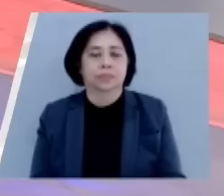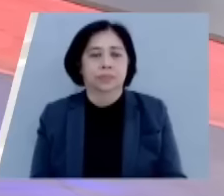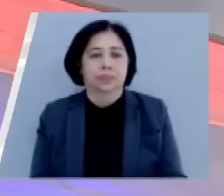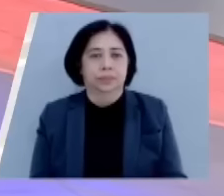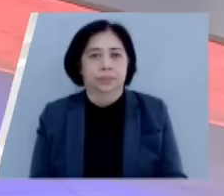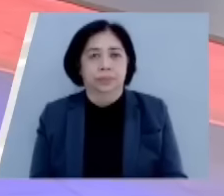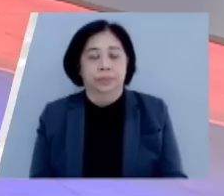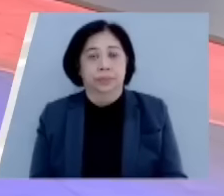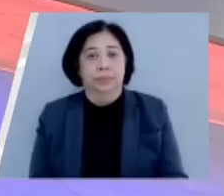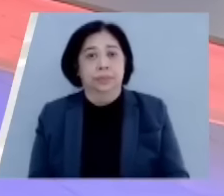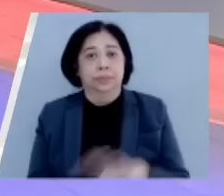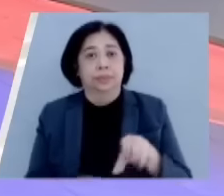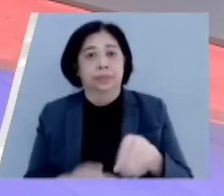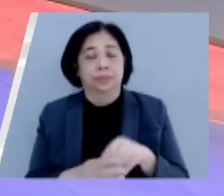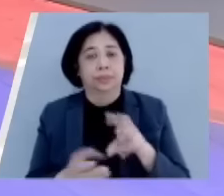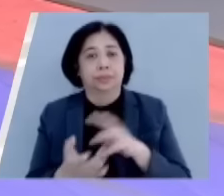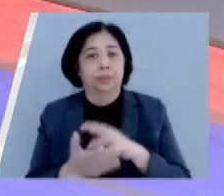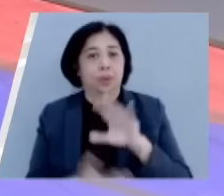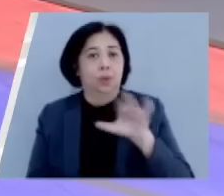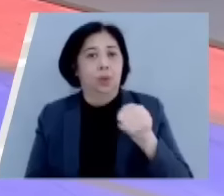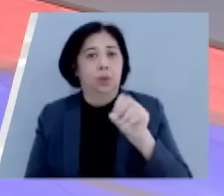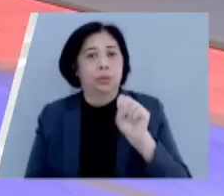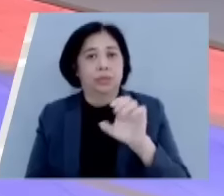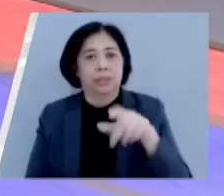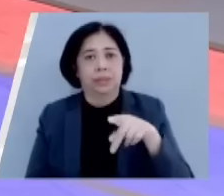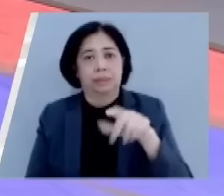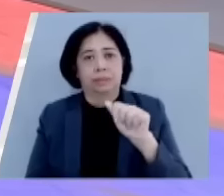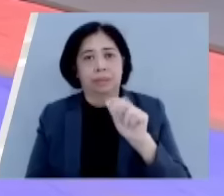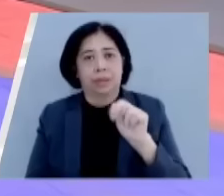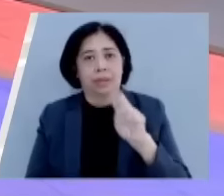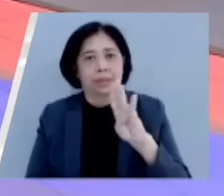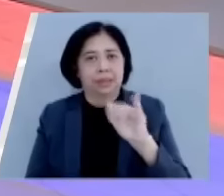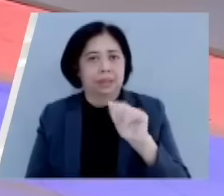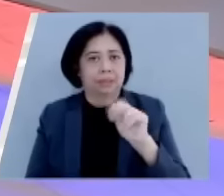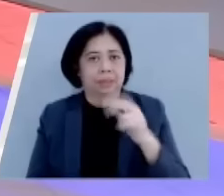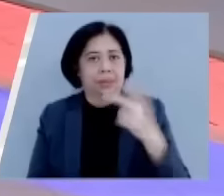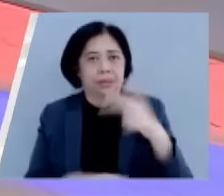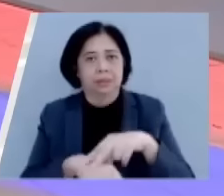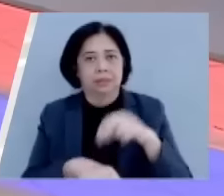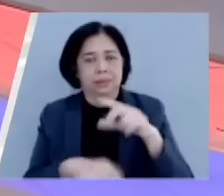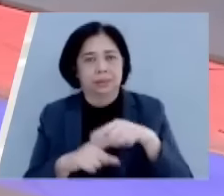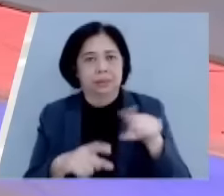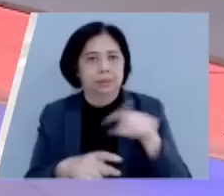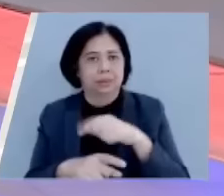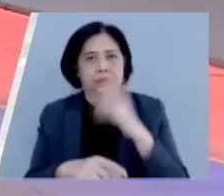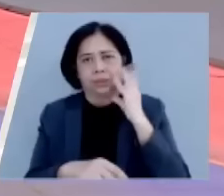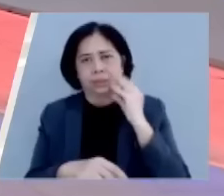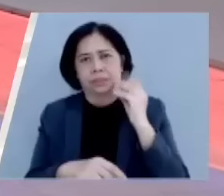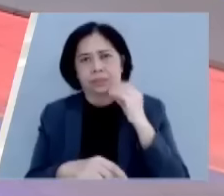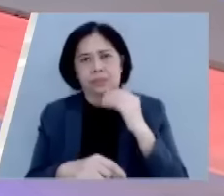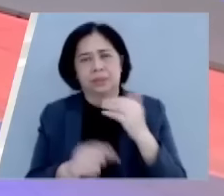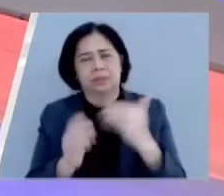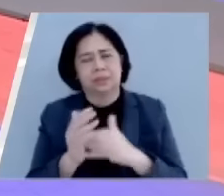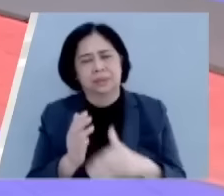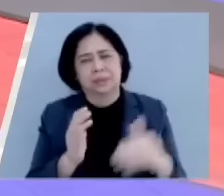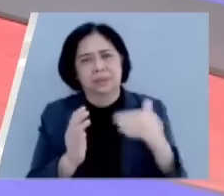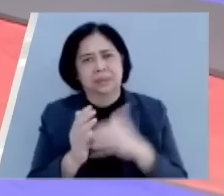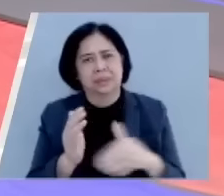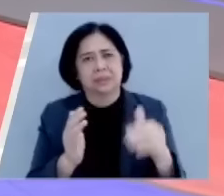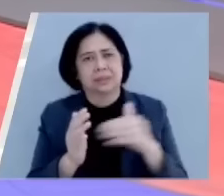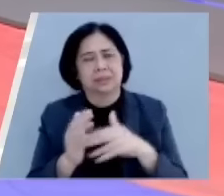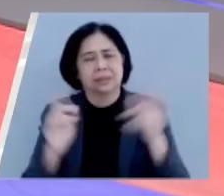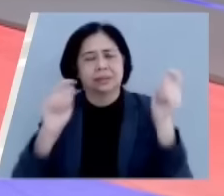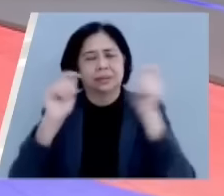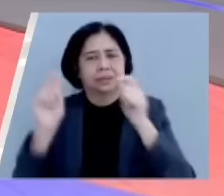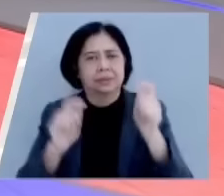Kabilang ang bayan ng Jose Panganiban sa Camarines Norte sa mga nakaranas sa sunod-sunod na bagyo. Hindi pa